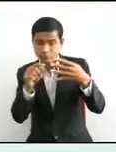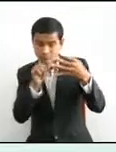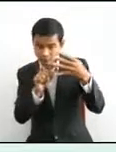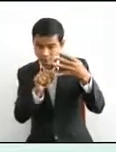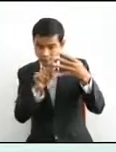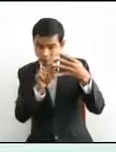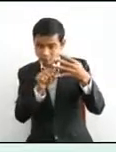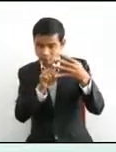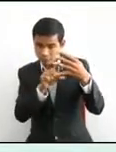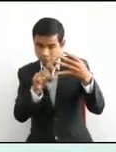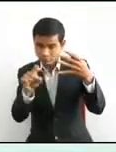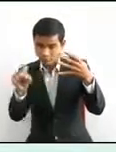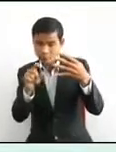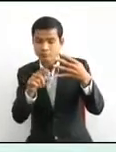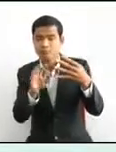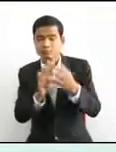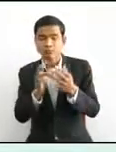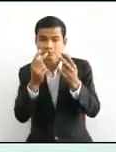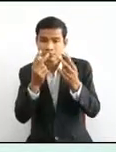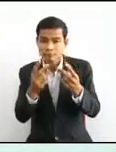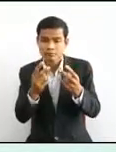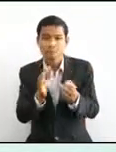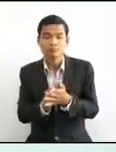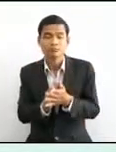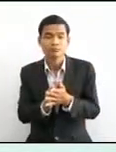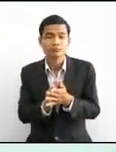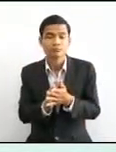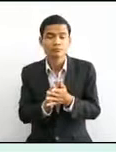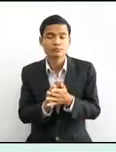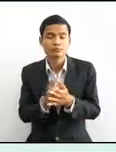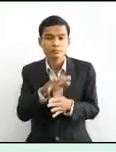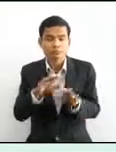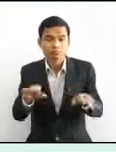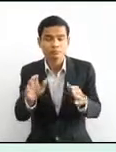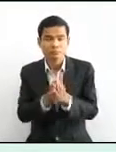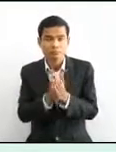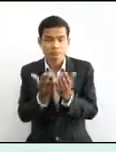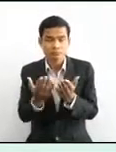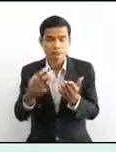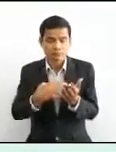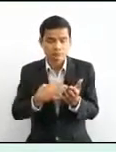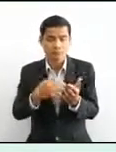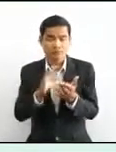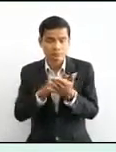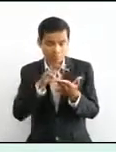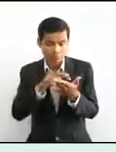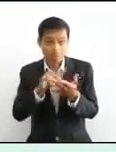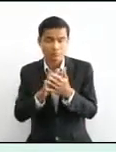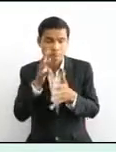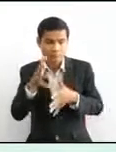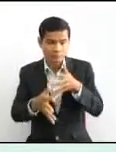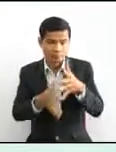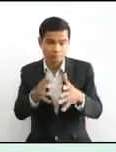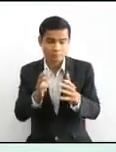má tơ rang tì pì này con được ăn khné cha đang miên sự phải con chăm ăn tam nẹt rồi nên không sự